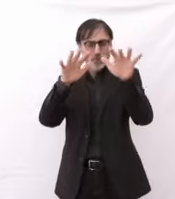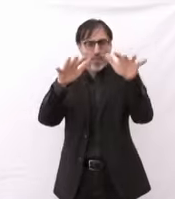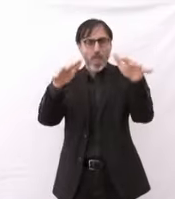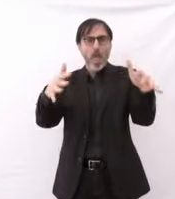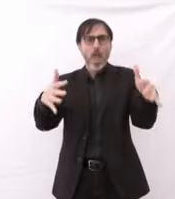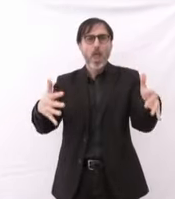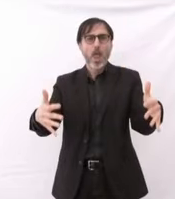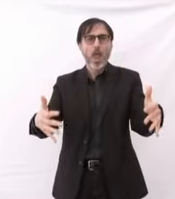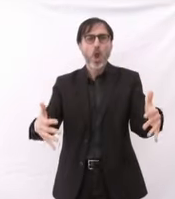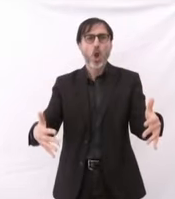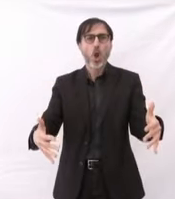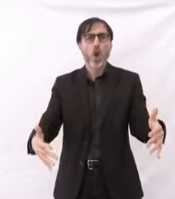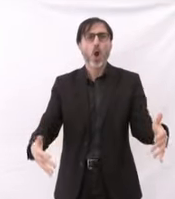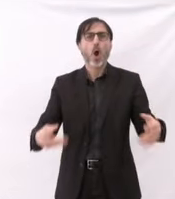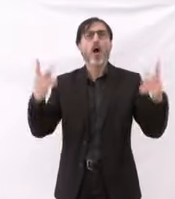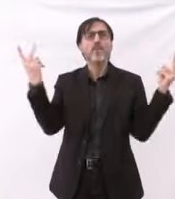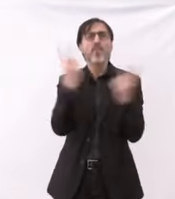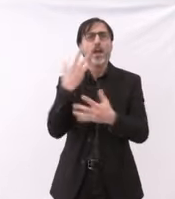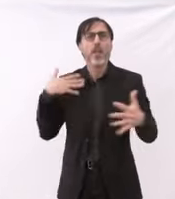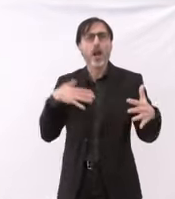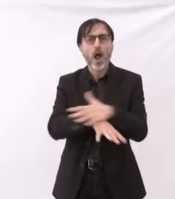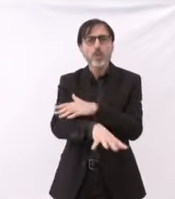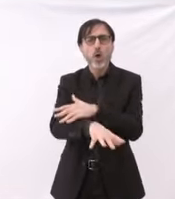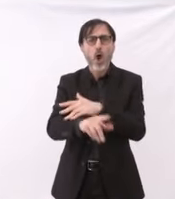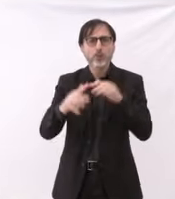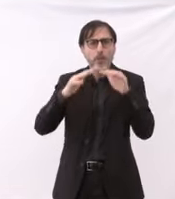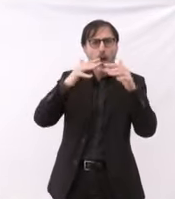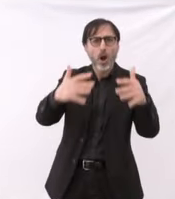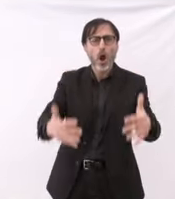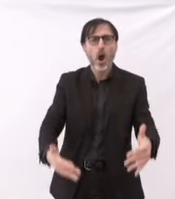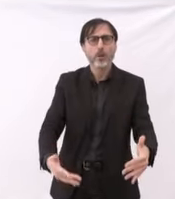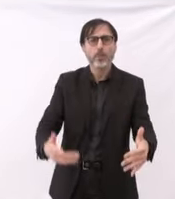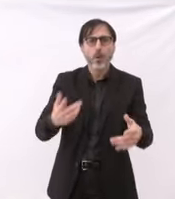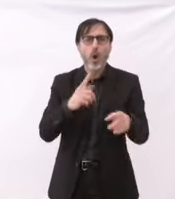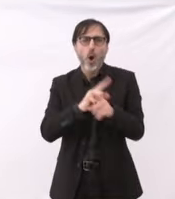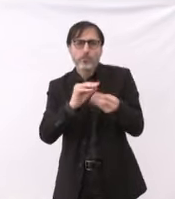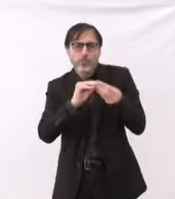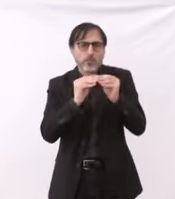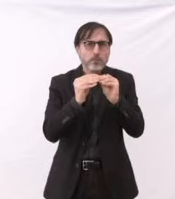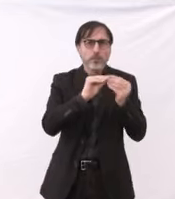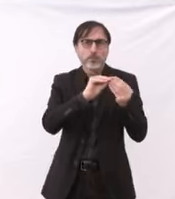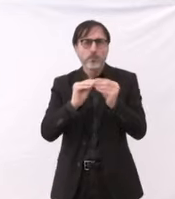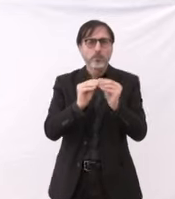dal velo delle verità nascoste o manipolate